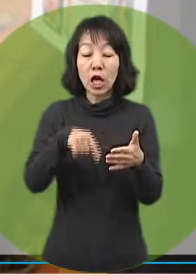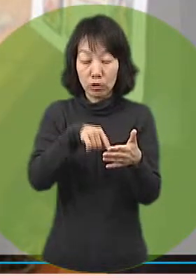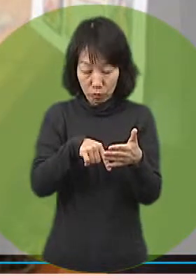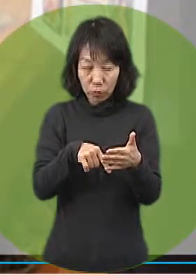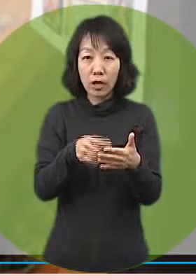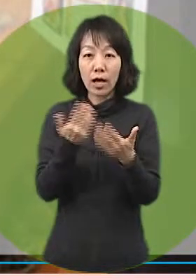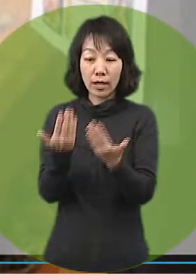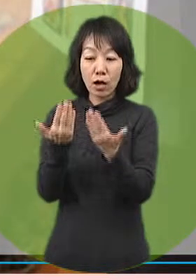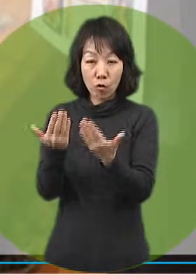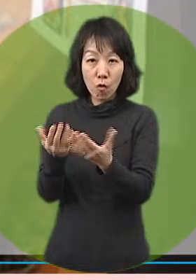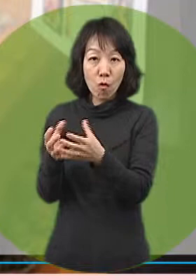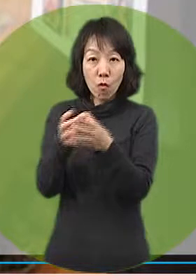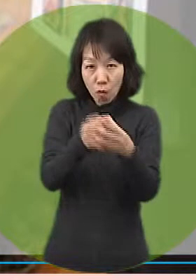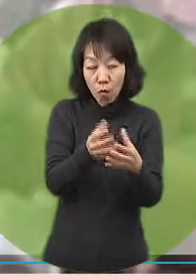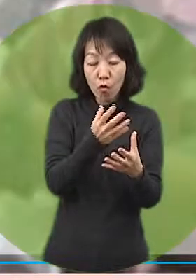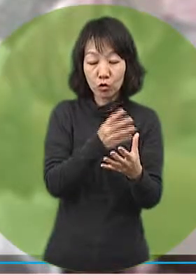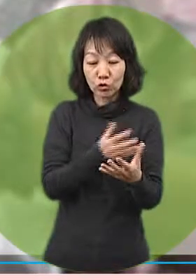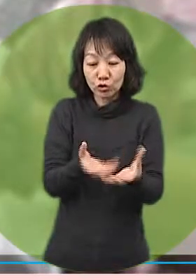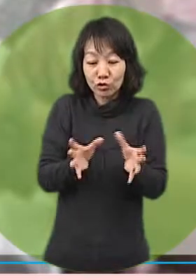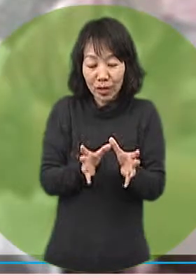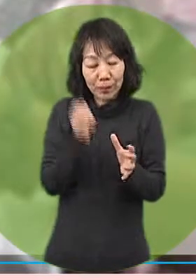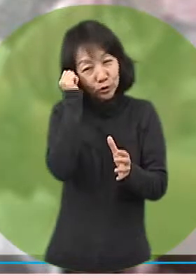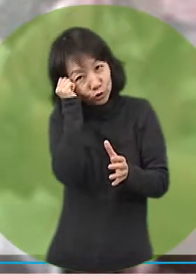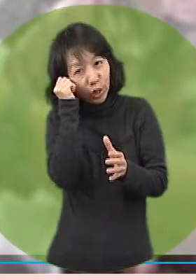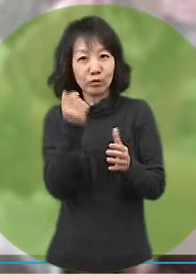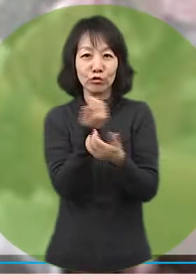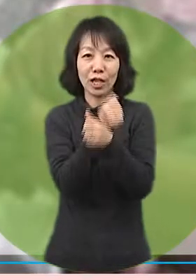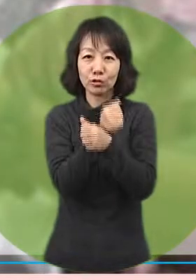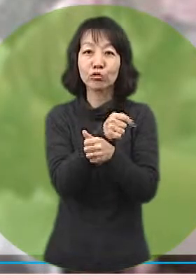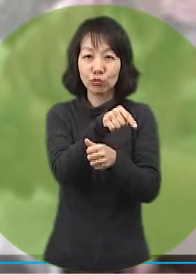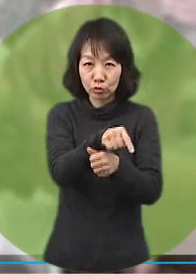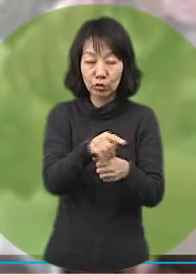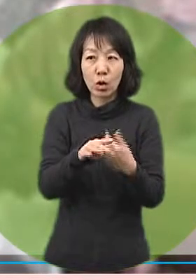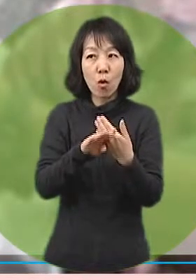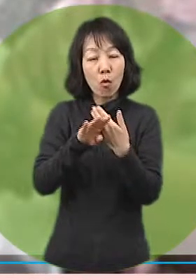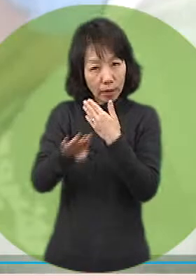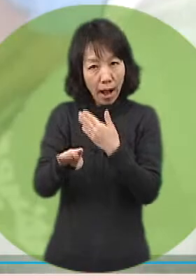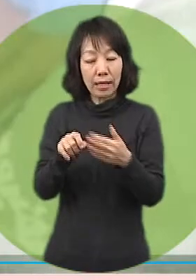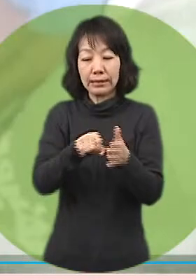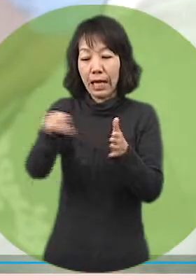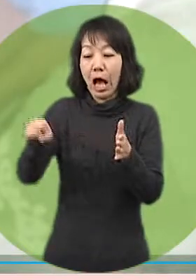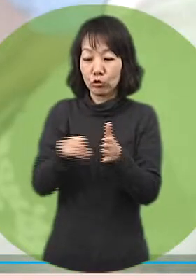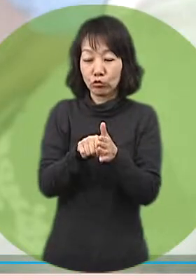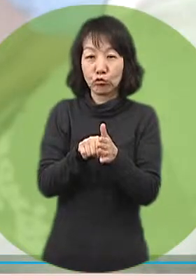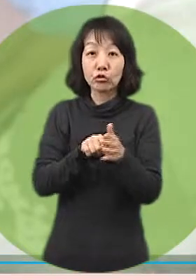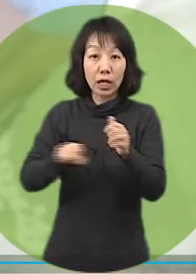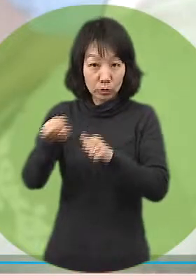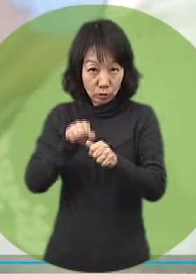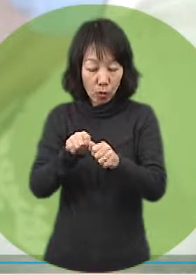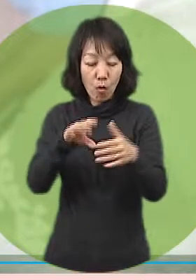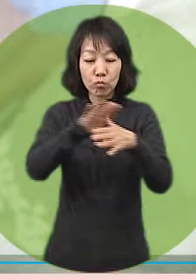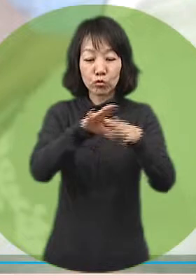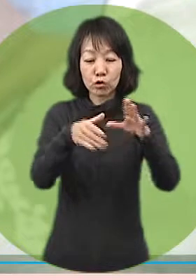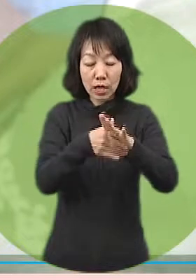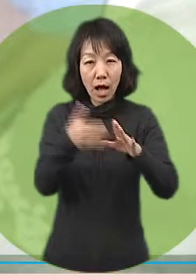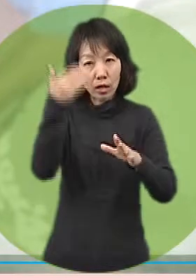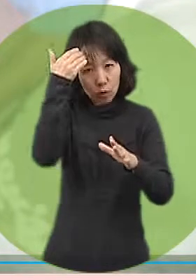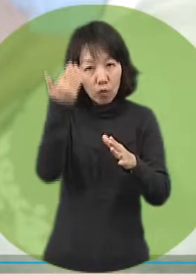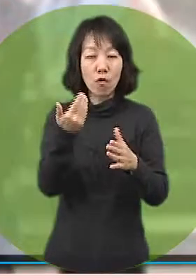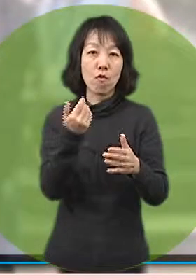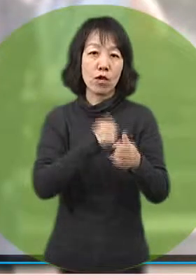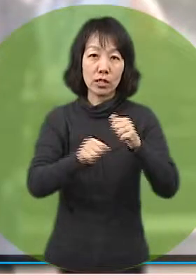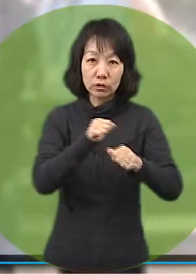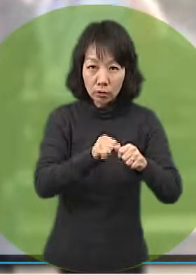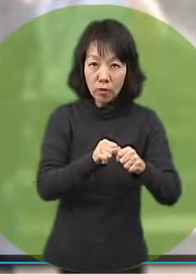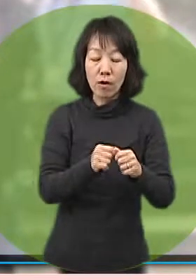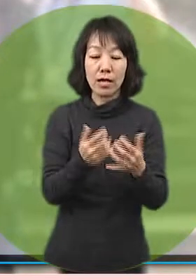の集団宿泊研修をはじめ、学校教育に限らずサークル活動、文化教養活動、家族単位